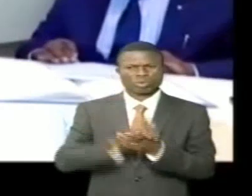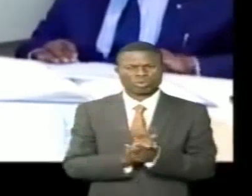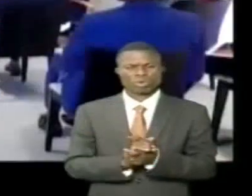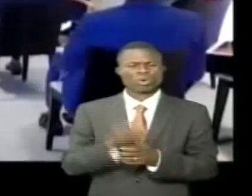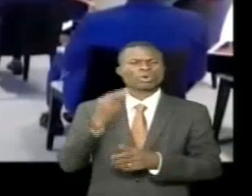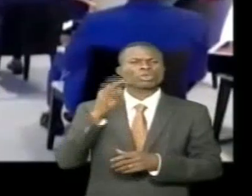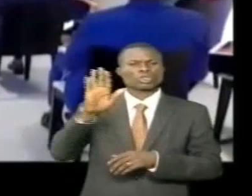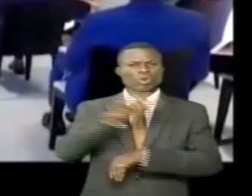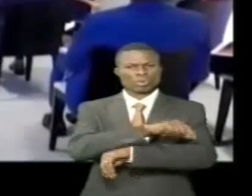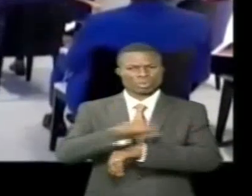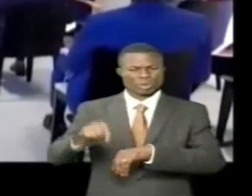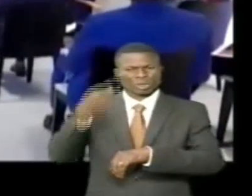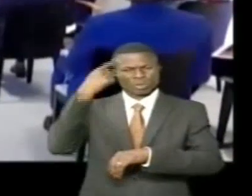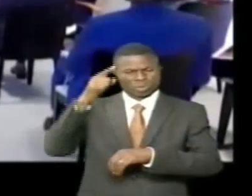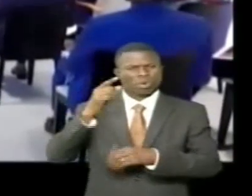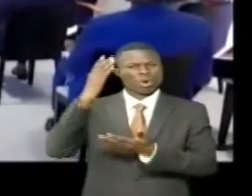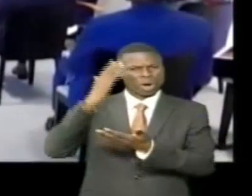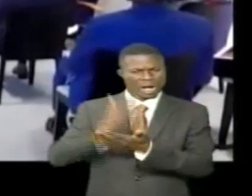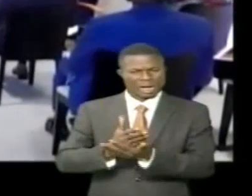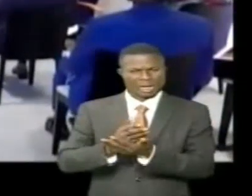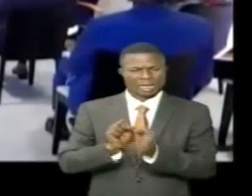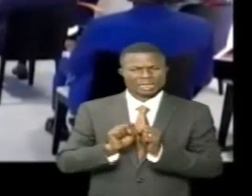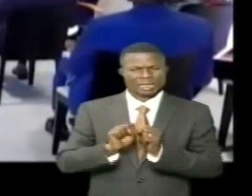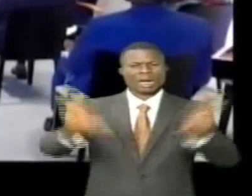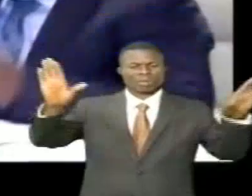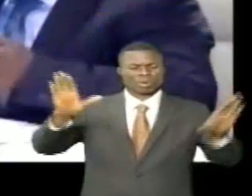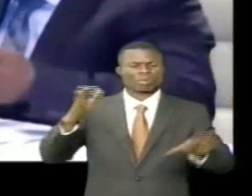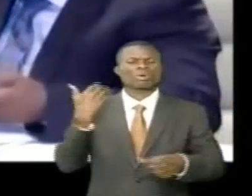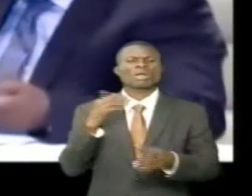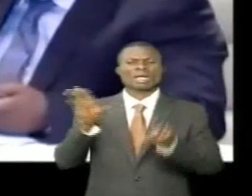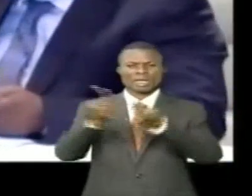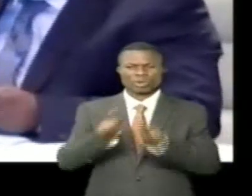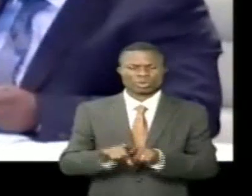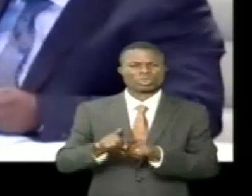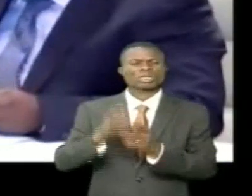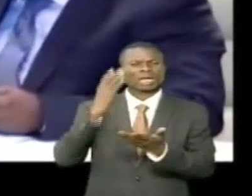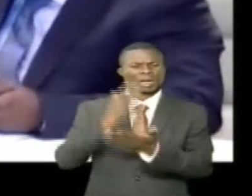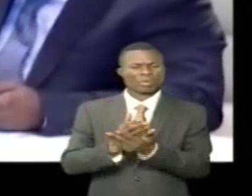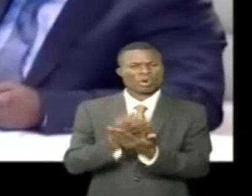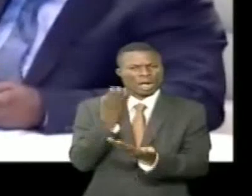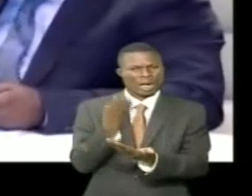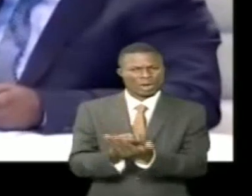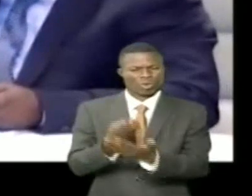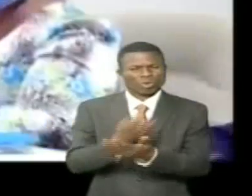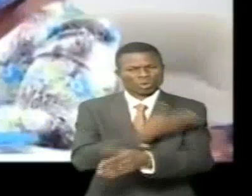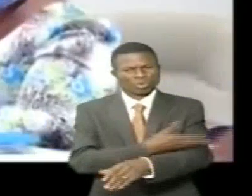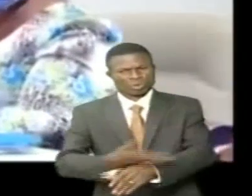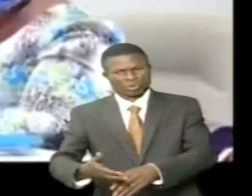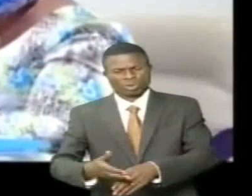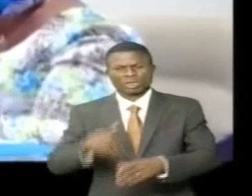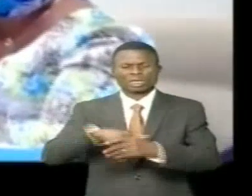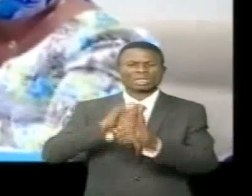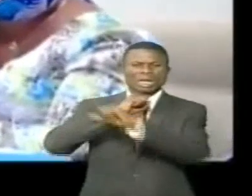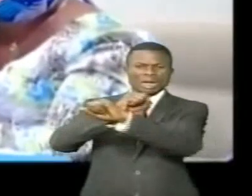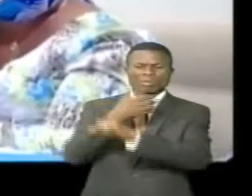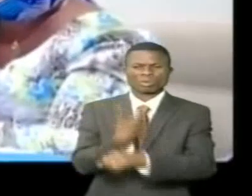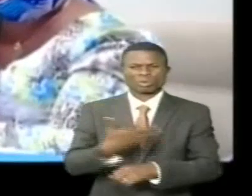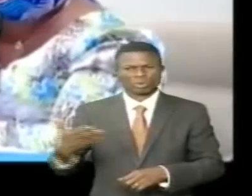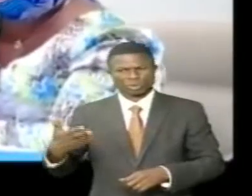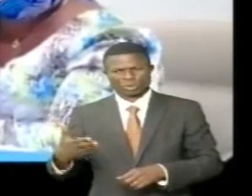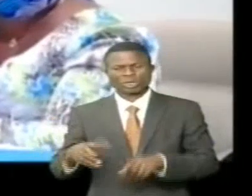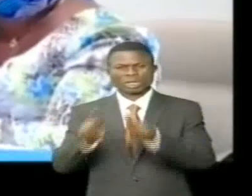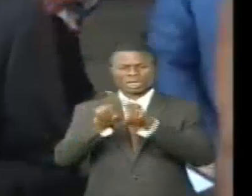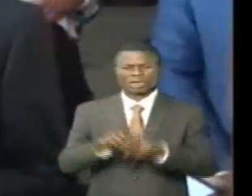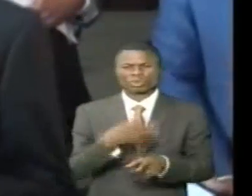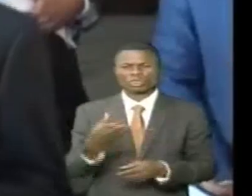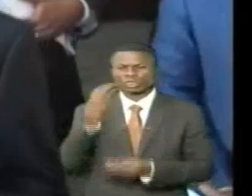ministère pour amortir le choc économique et surtout autonomiser les Congolais dans la production des biens de première